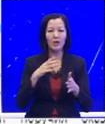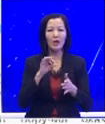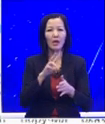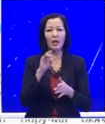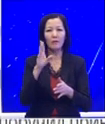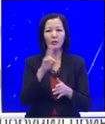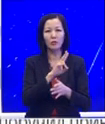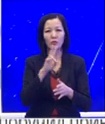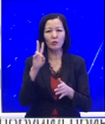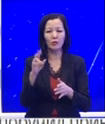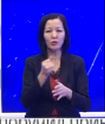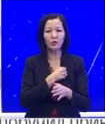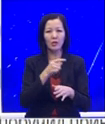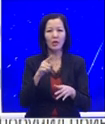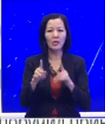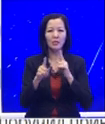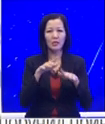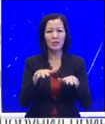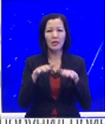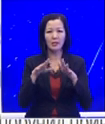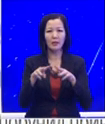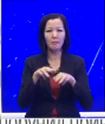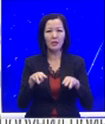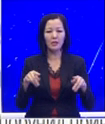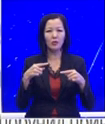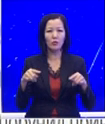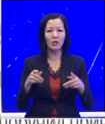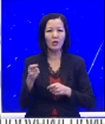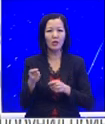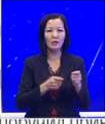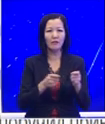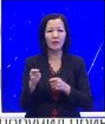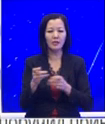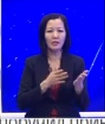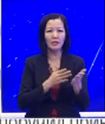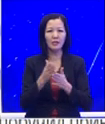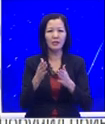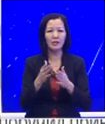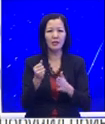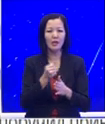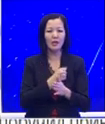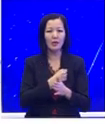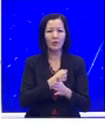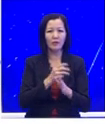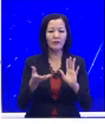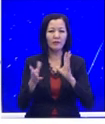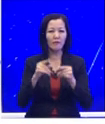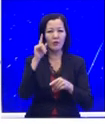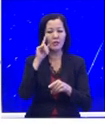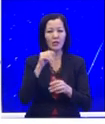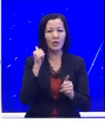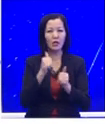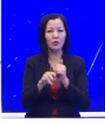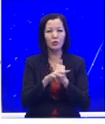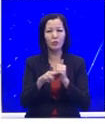Назарбаев, спикеры Сената и Мажилиса, министры и другие руководители различных рангов разделяют горе всего Казахстана. Каждую минуту